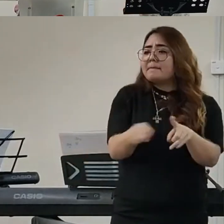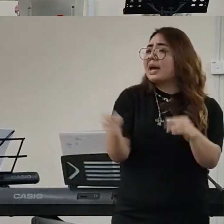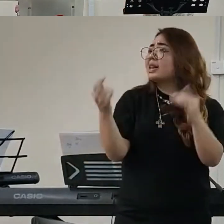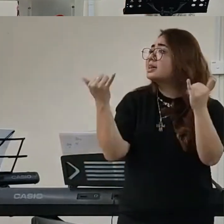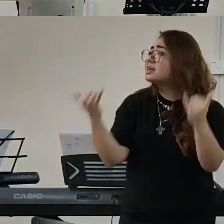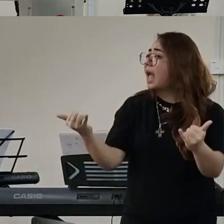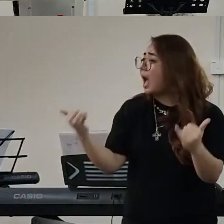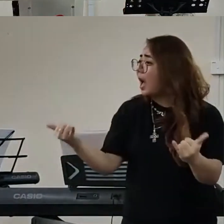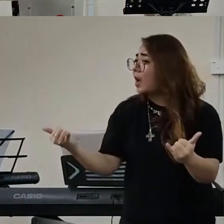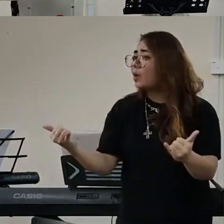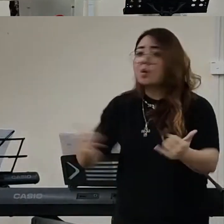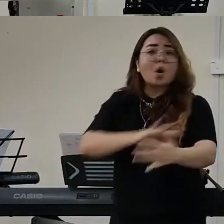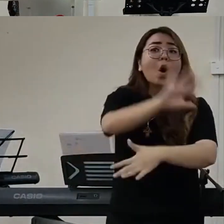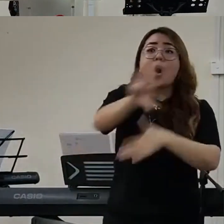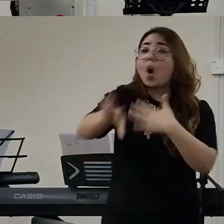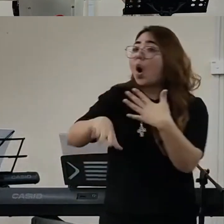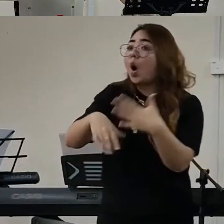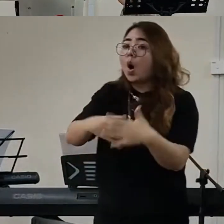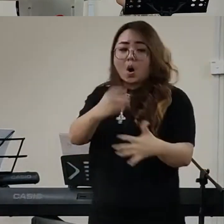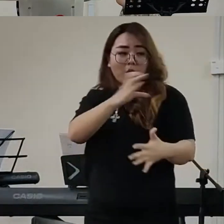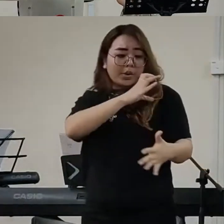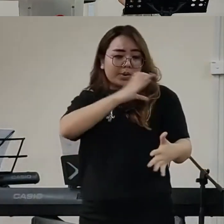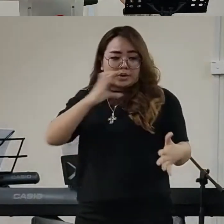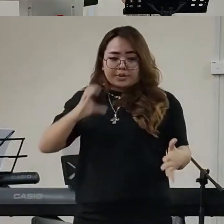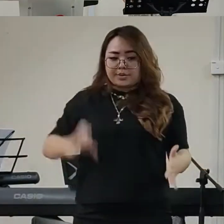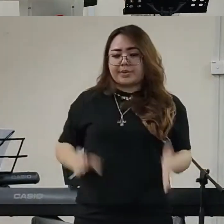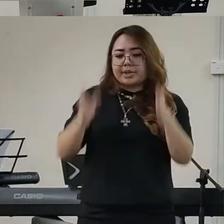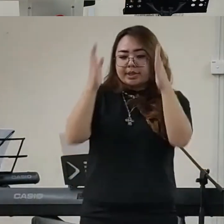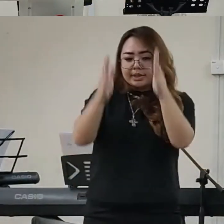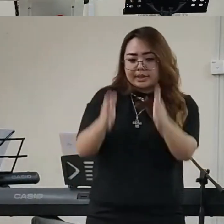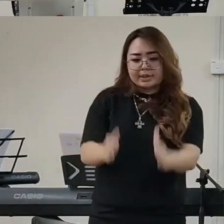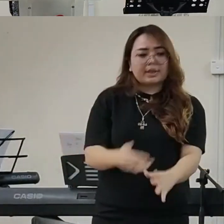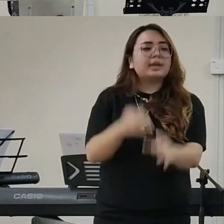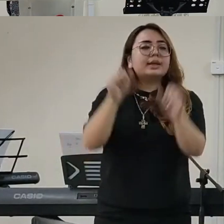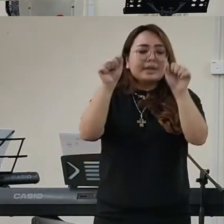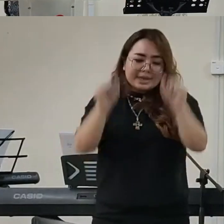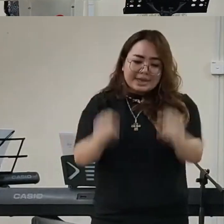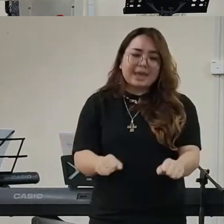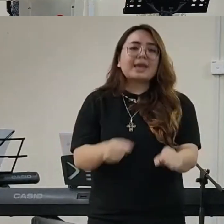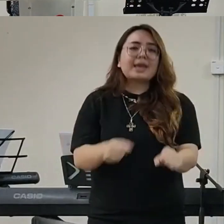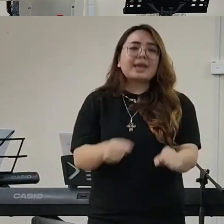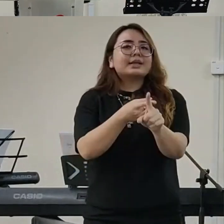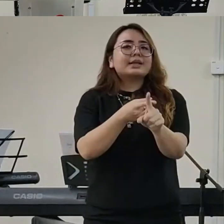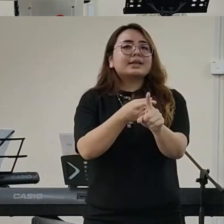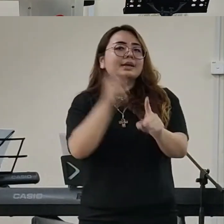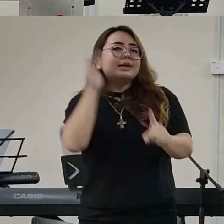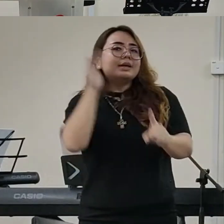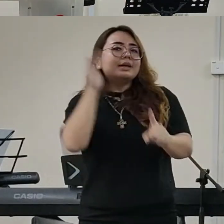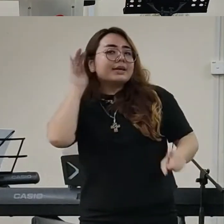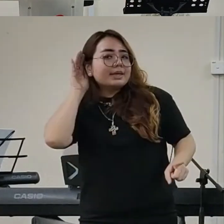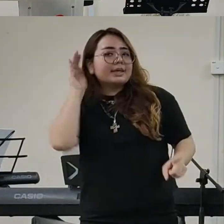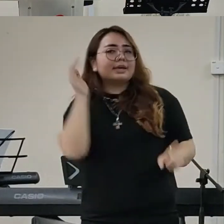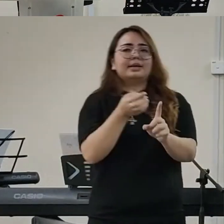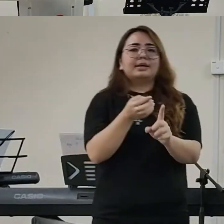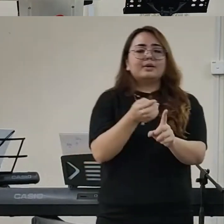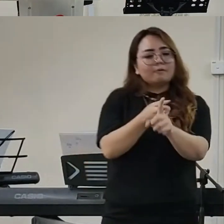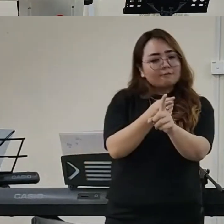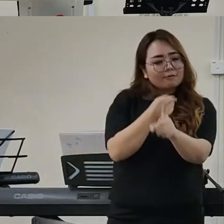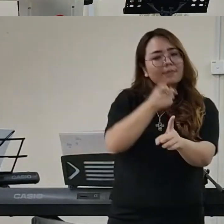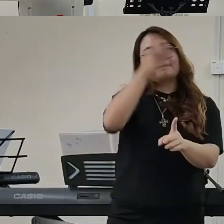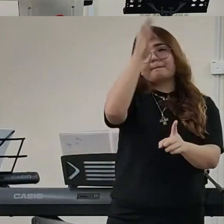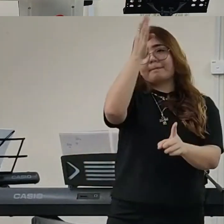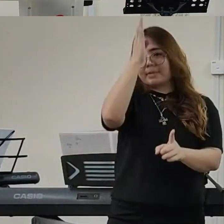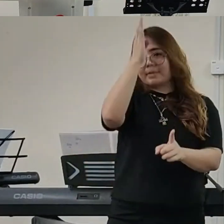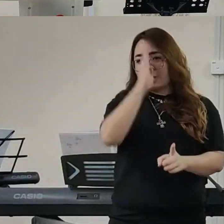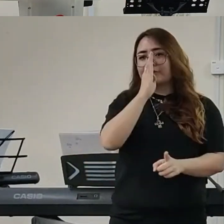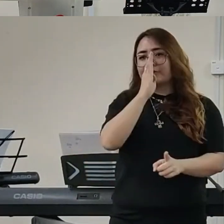commonly done that way. 那在旧约的时候呢，神是怎么人民说话？他通过某些人